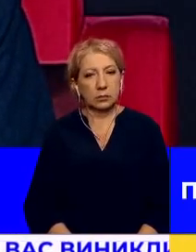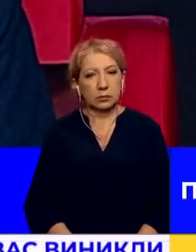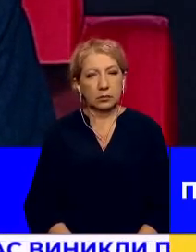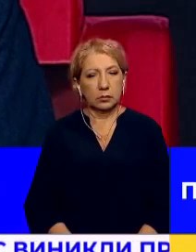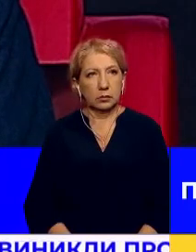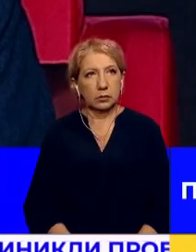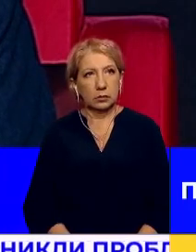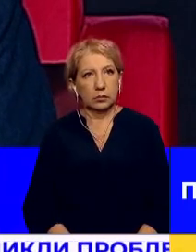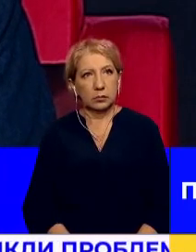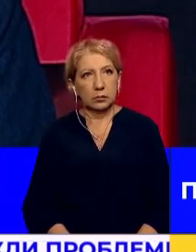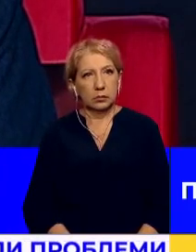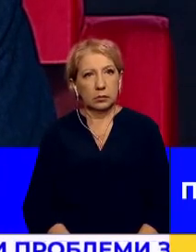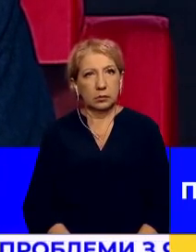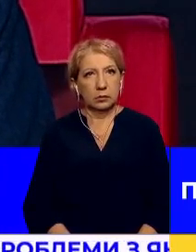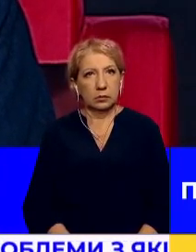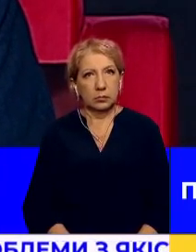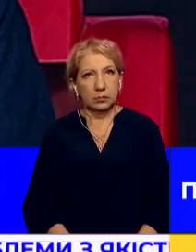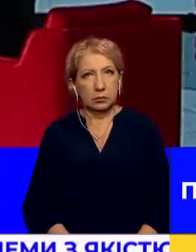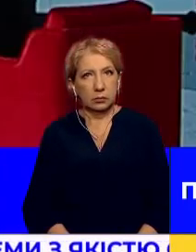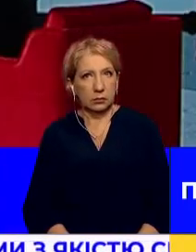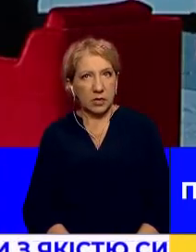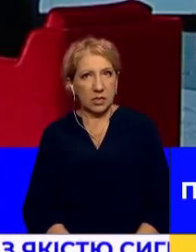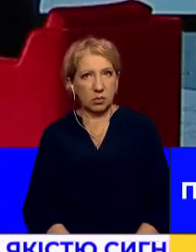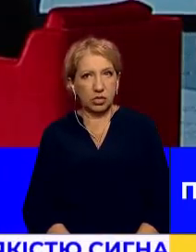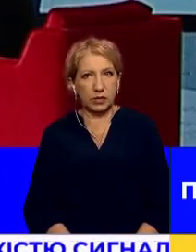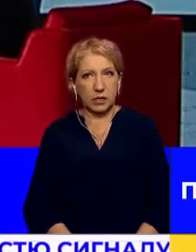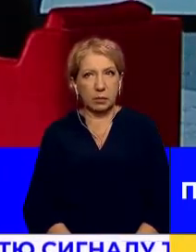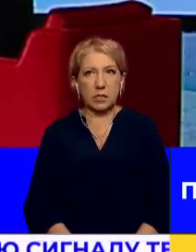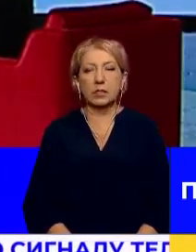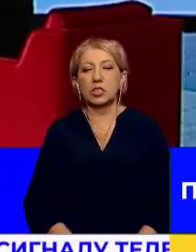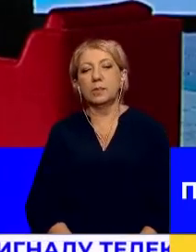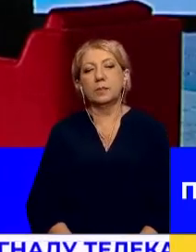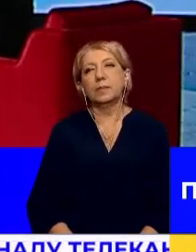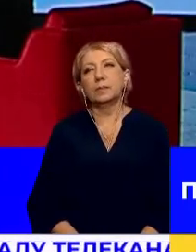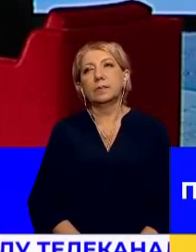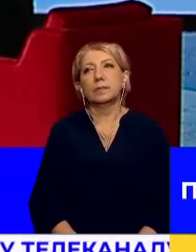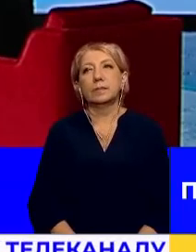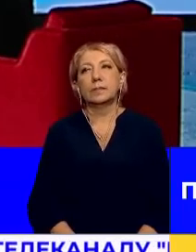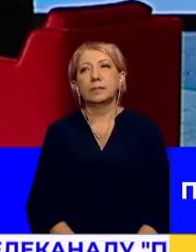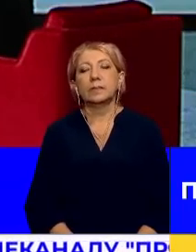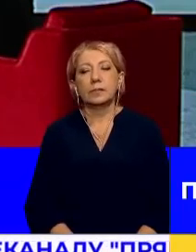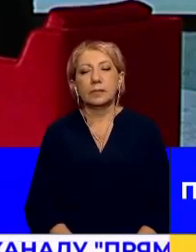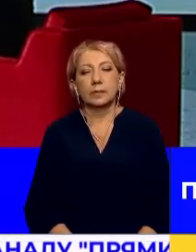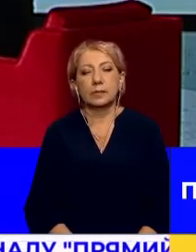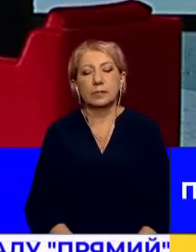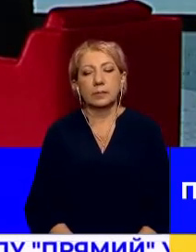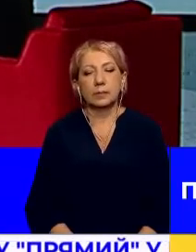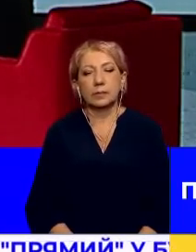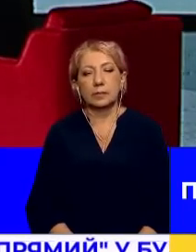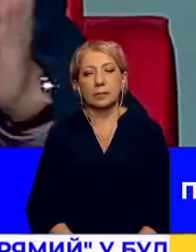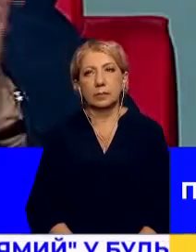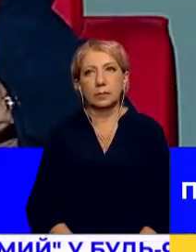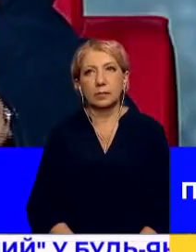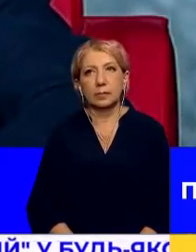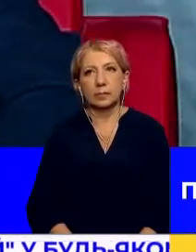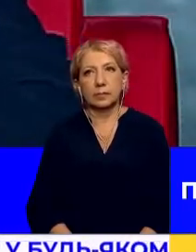оце життя. Коронавірус, він передає привіт вам всім. І, ну ви розумієте, ну немає іншого шляху, але,